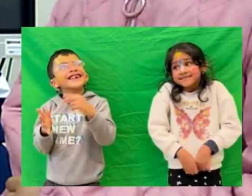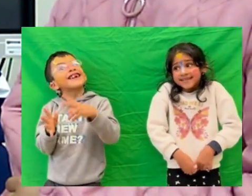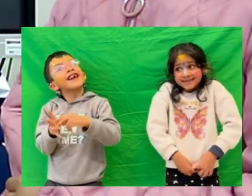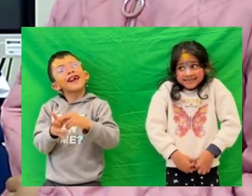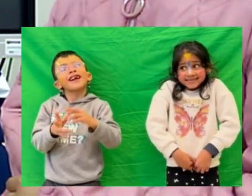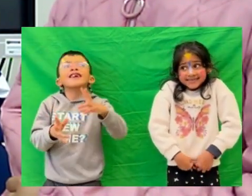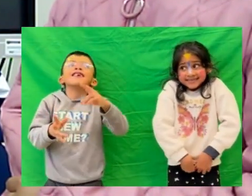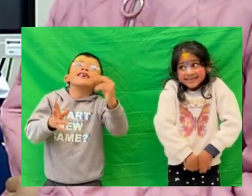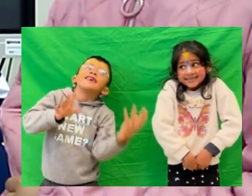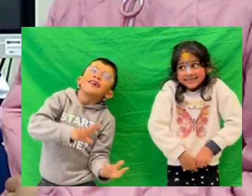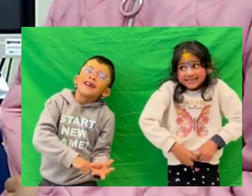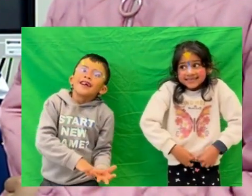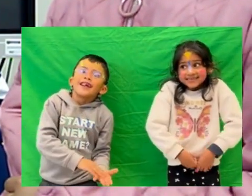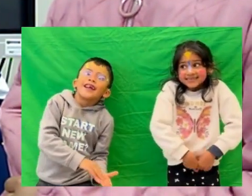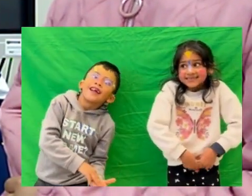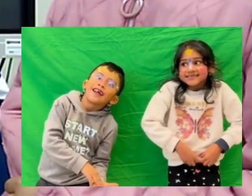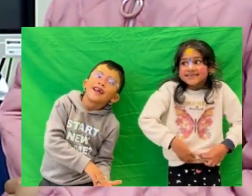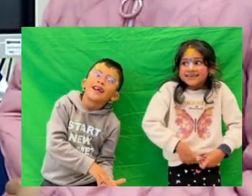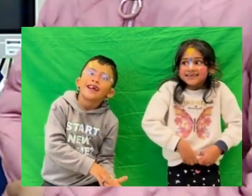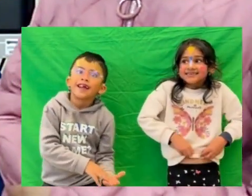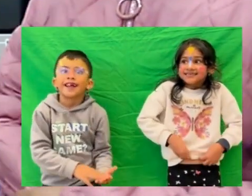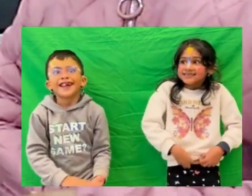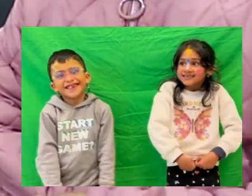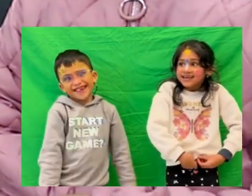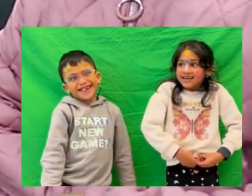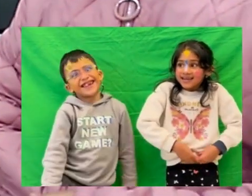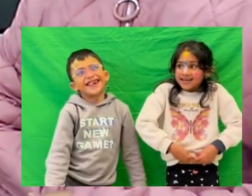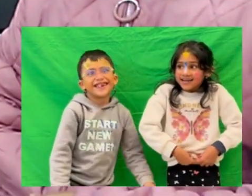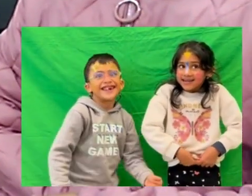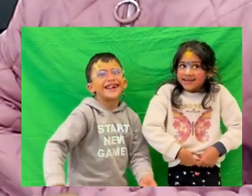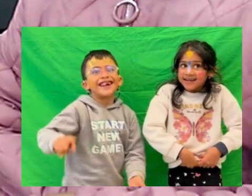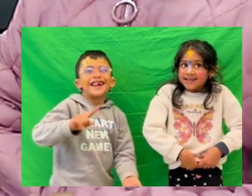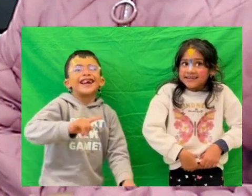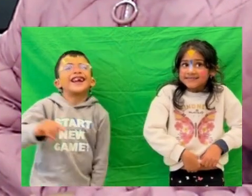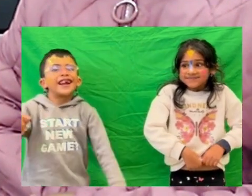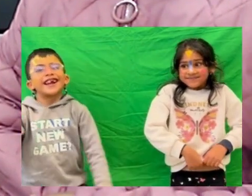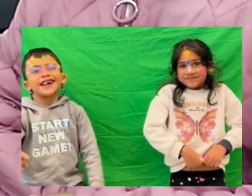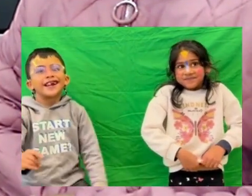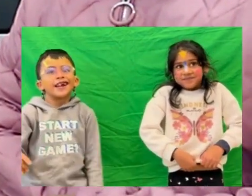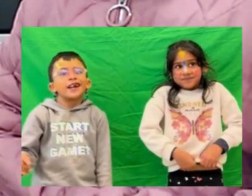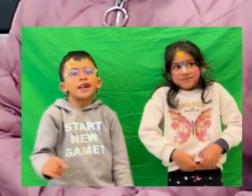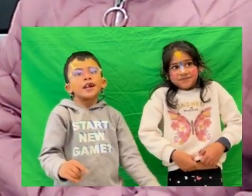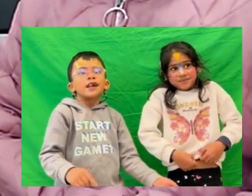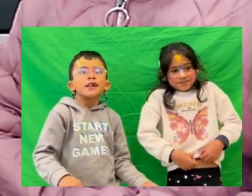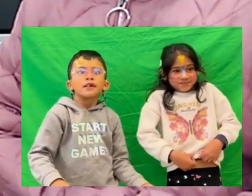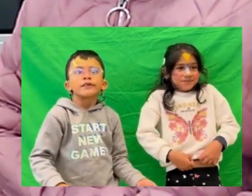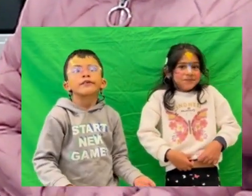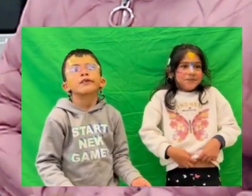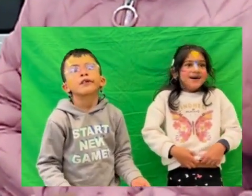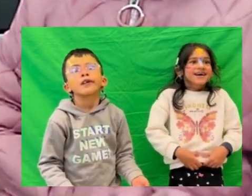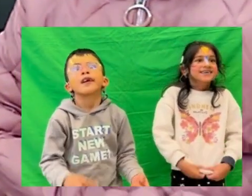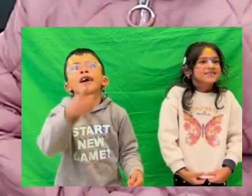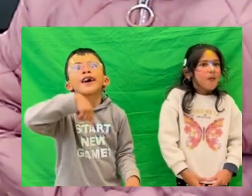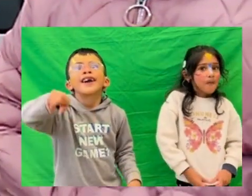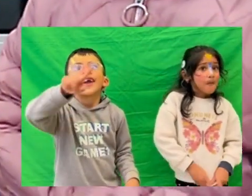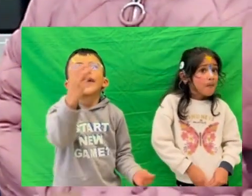Biribil, biribila, korrikari edo santaria, eskuz esku doana, hankaz hanka da biena.